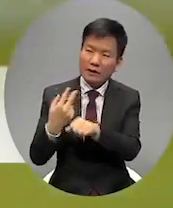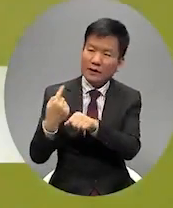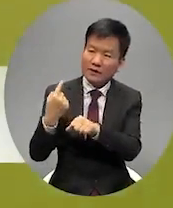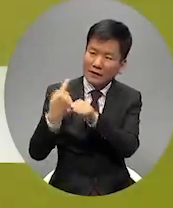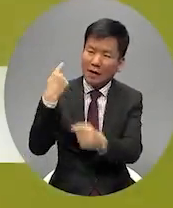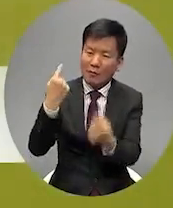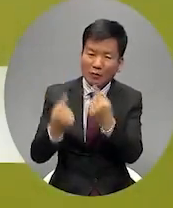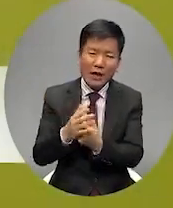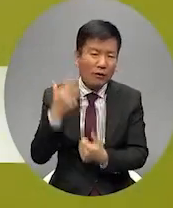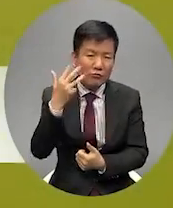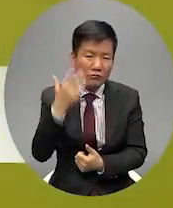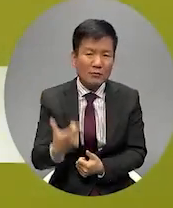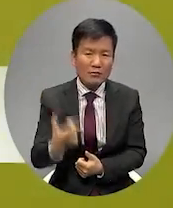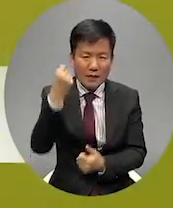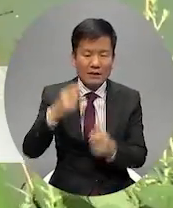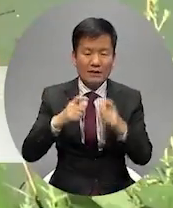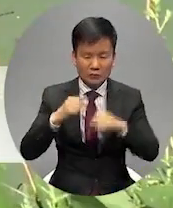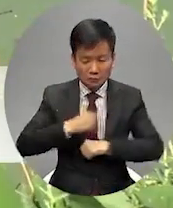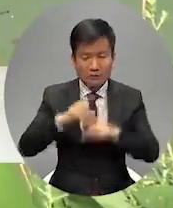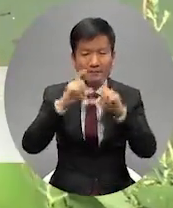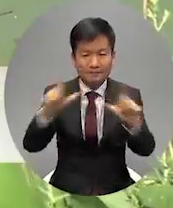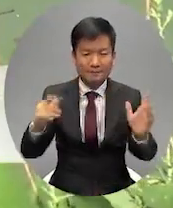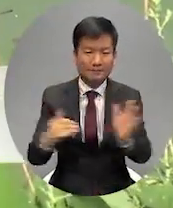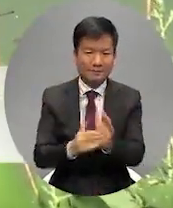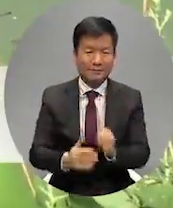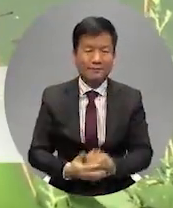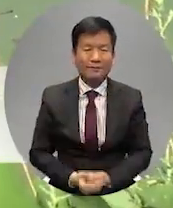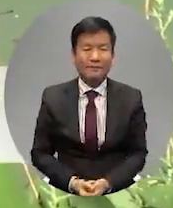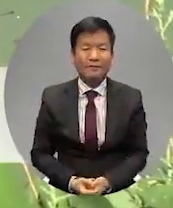대비 9일 정도 빨라졌다고 분석했습니다